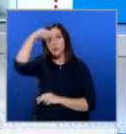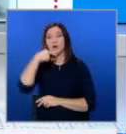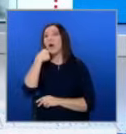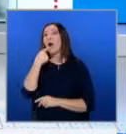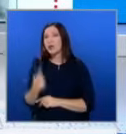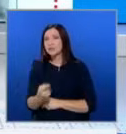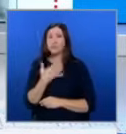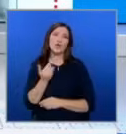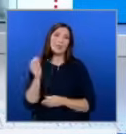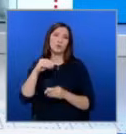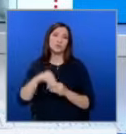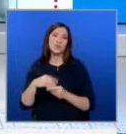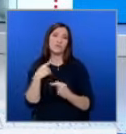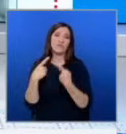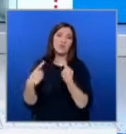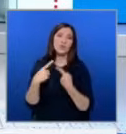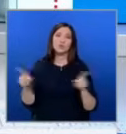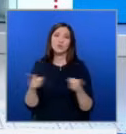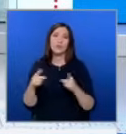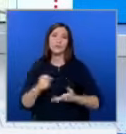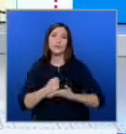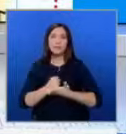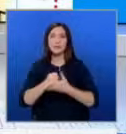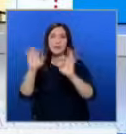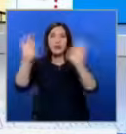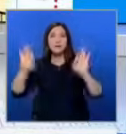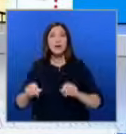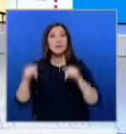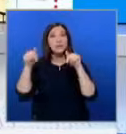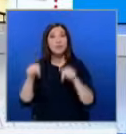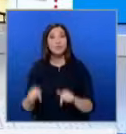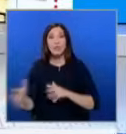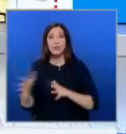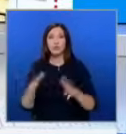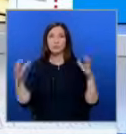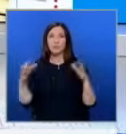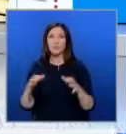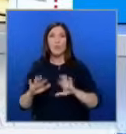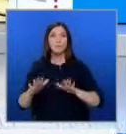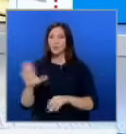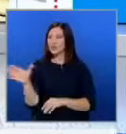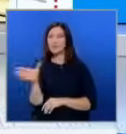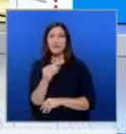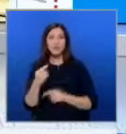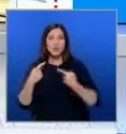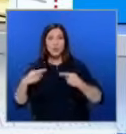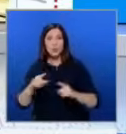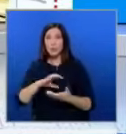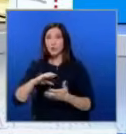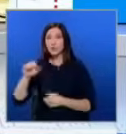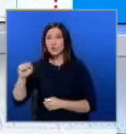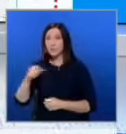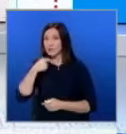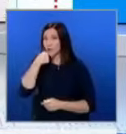ПП-ДБ казаха, че няма да участват в разговори за управленски мандат в рамките на това Народно събрание. Почти всички други